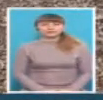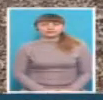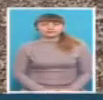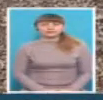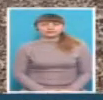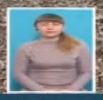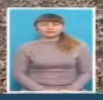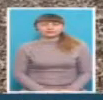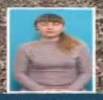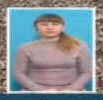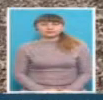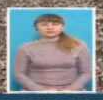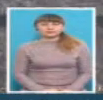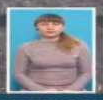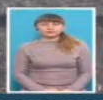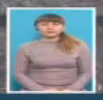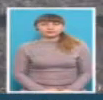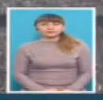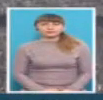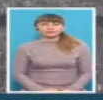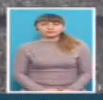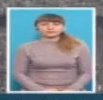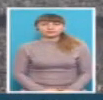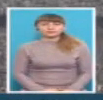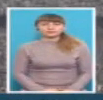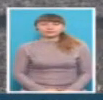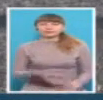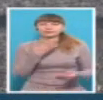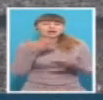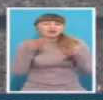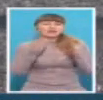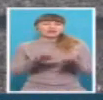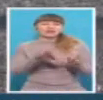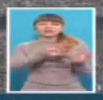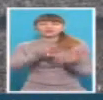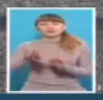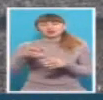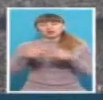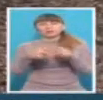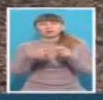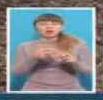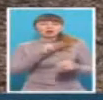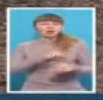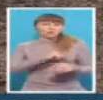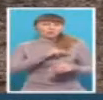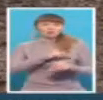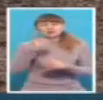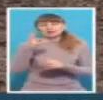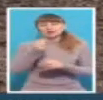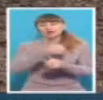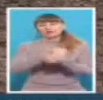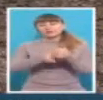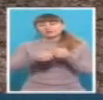қамбаға құйылды. Мал азығының 1,5 жылдық қоры әзірленді. Ата кәсіпті жандандыру жұмыстары нәтижесін беруде. Төрт түлік өсірумен